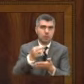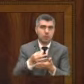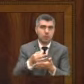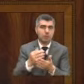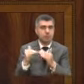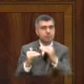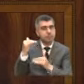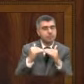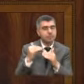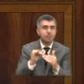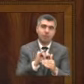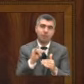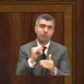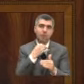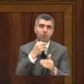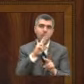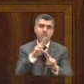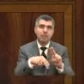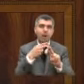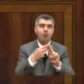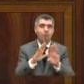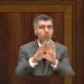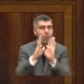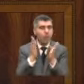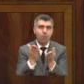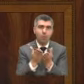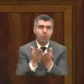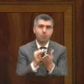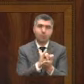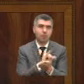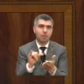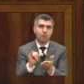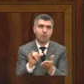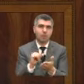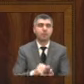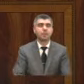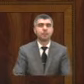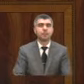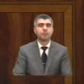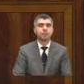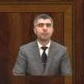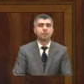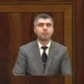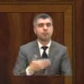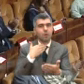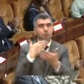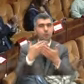والتزايدات صعيب عليا باش يمكن نجاوب على كل التزايدات لان ما عنديش خبره في هذا الميدان.